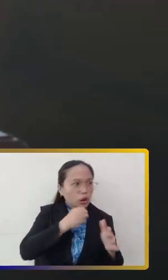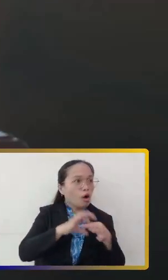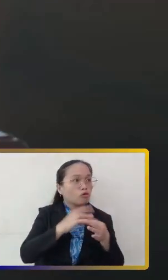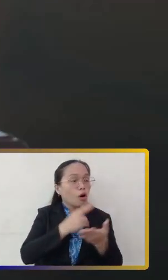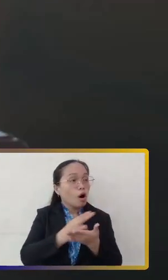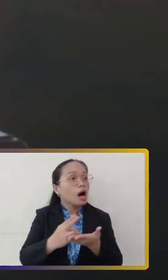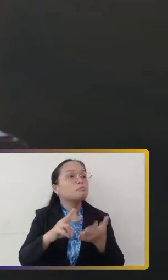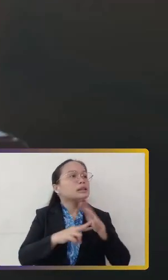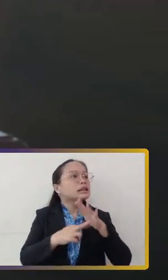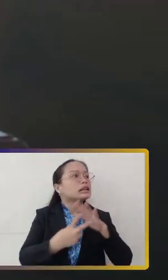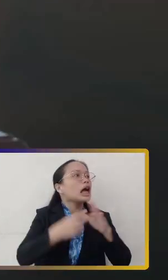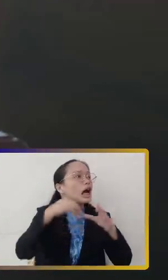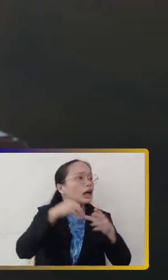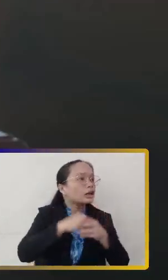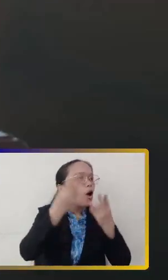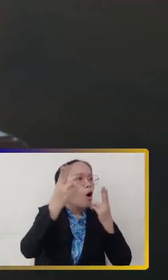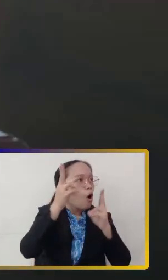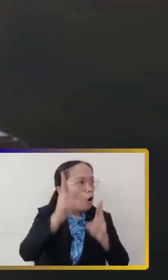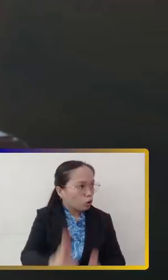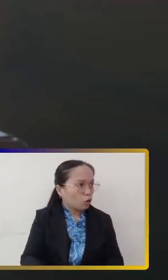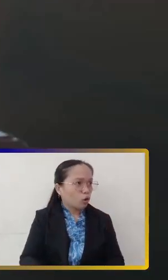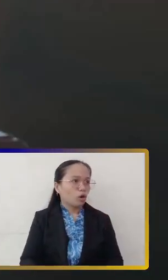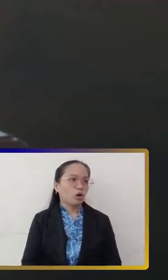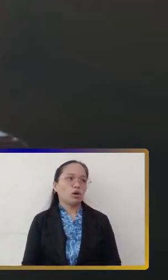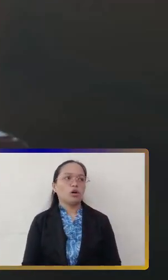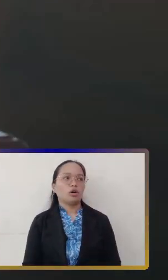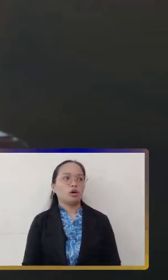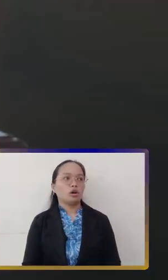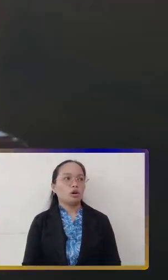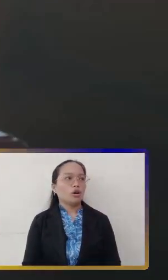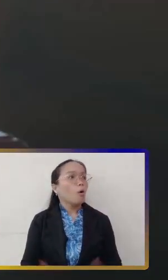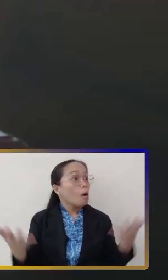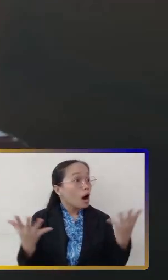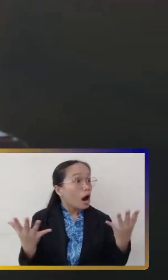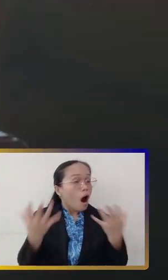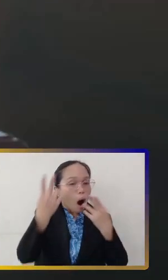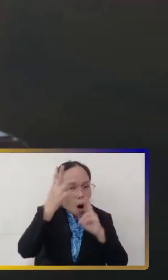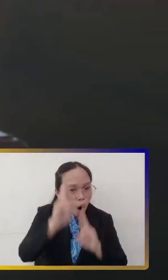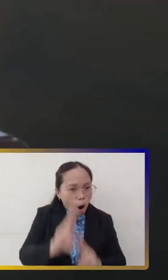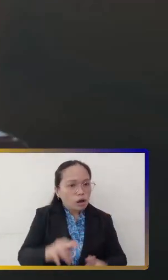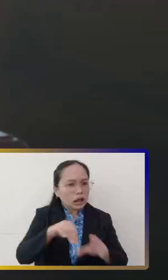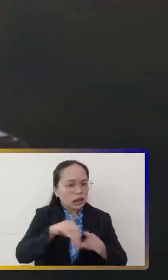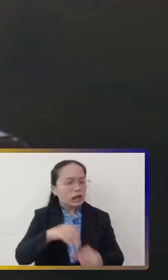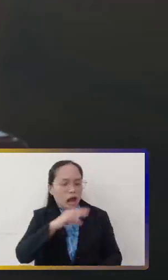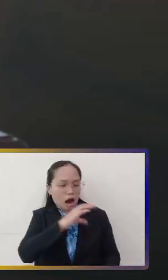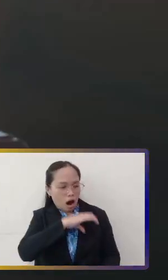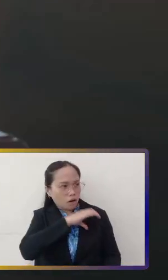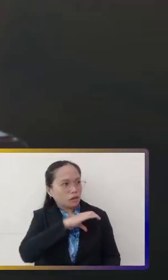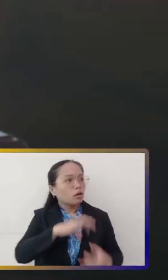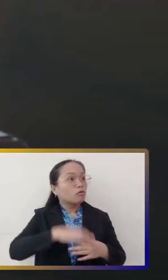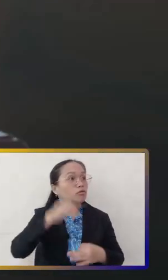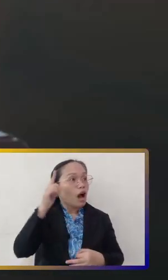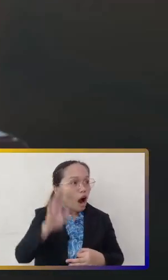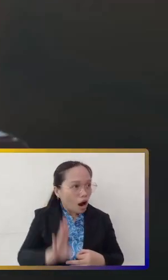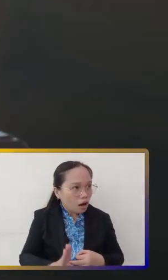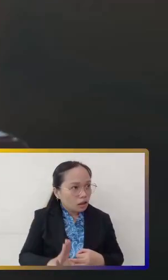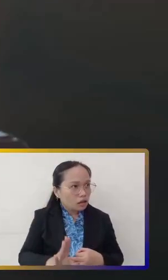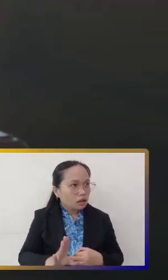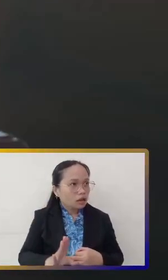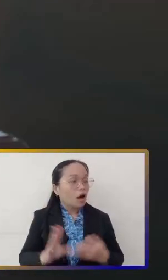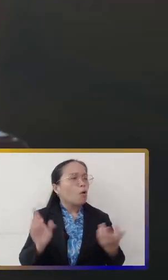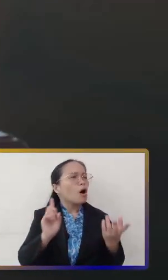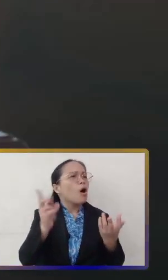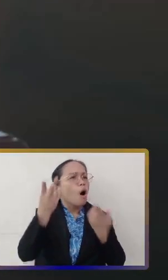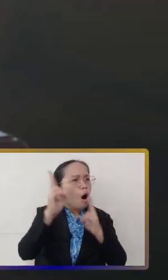says. In honor of His what? Character. Characteristics. In honor of what?